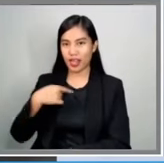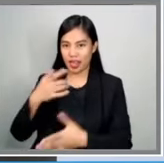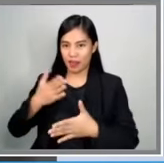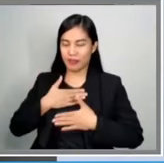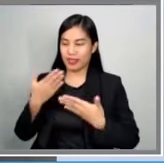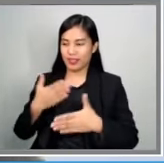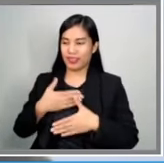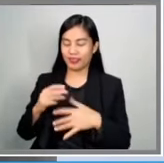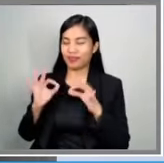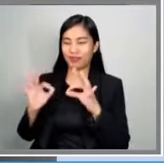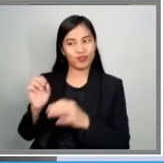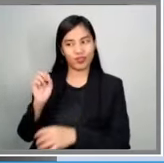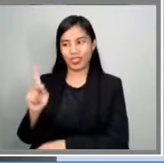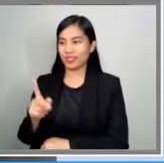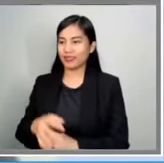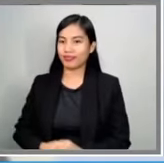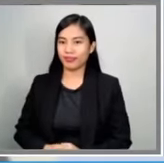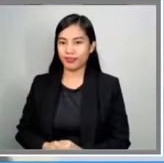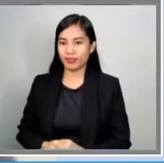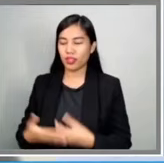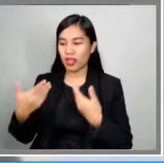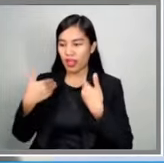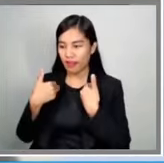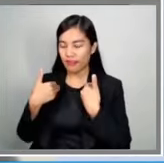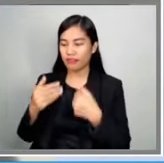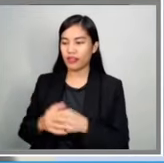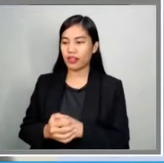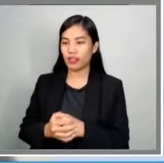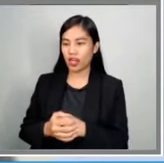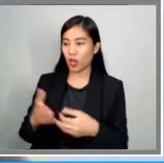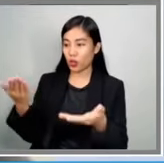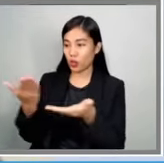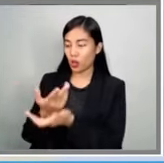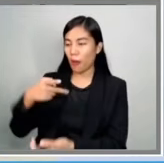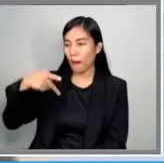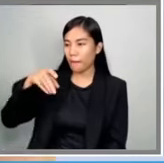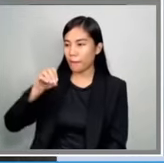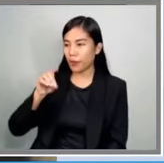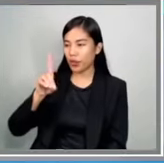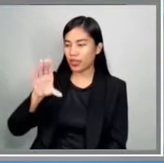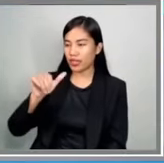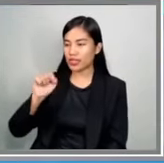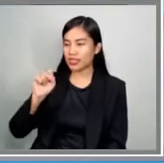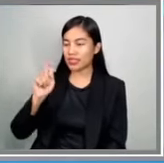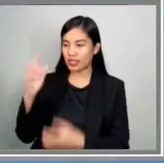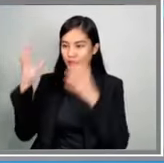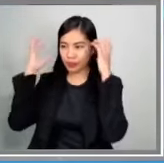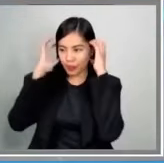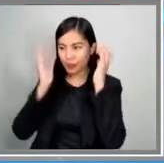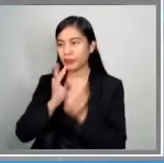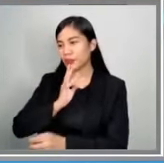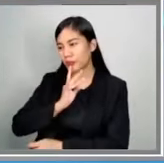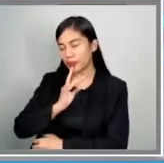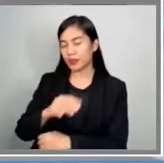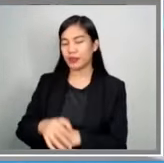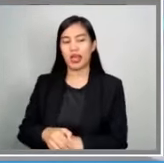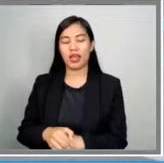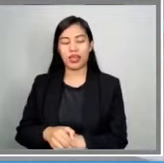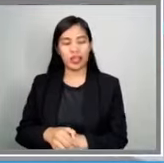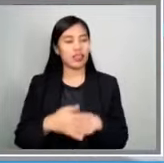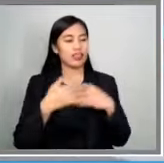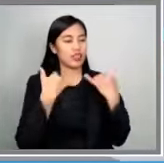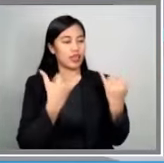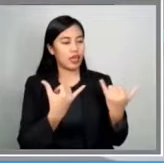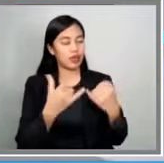Oo. At may bago kang podcast, di ba? You ventured into that. So, kamusta? Yes. Anong naging motivation mo